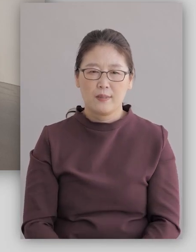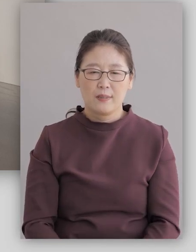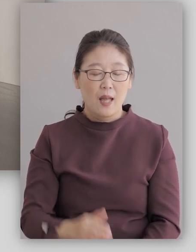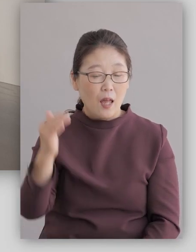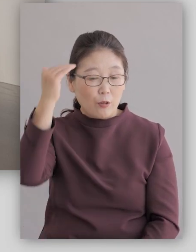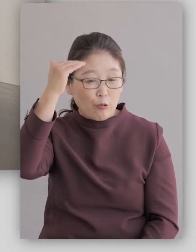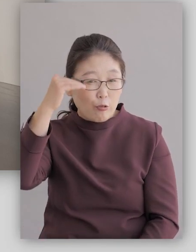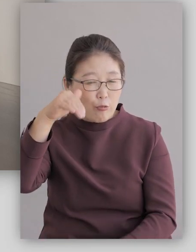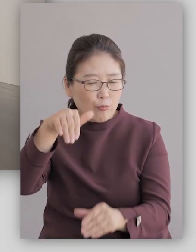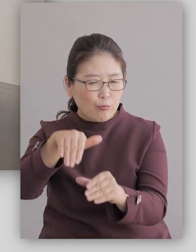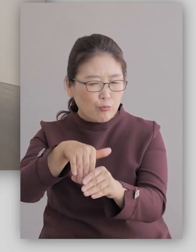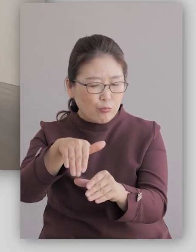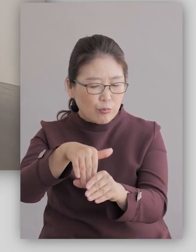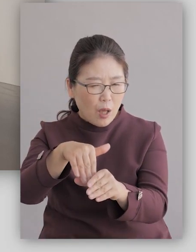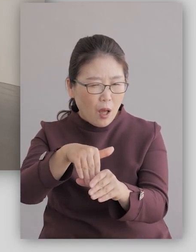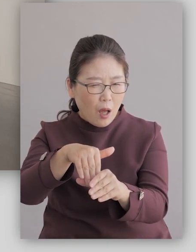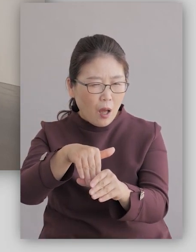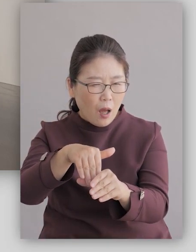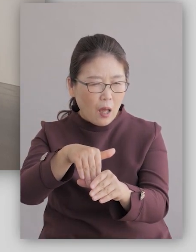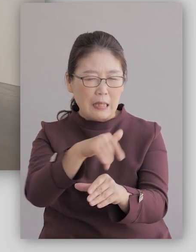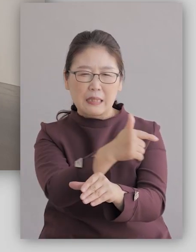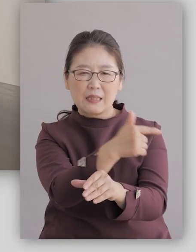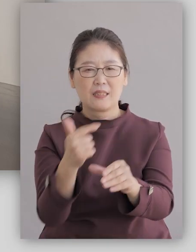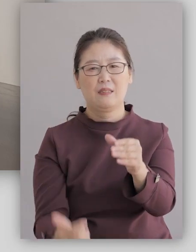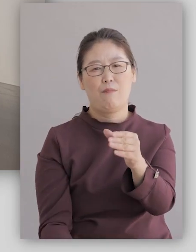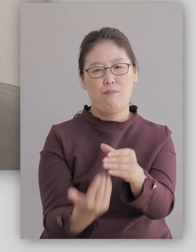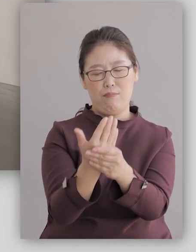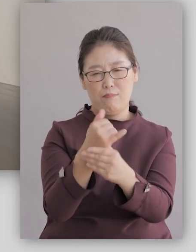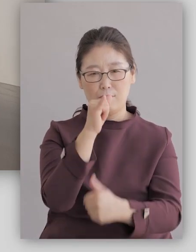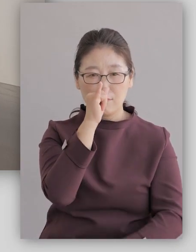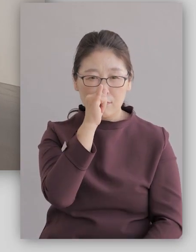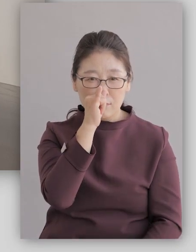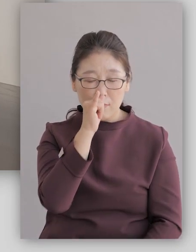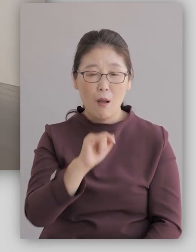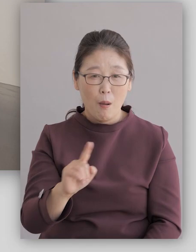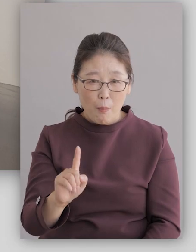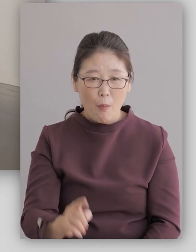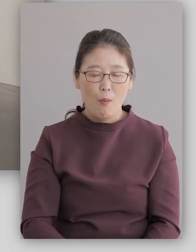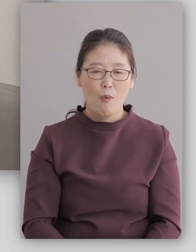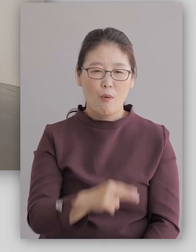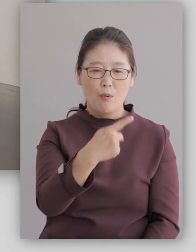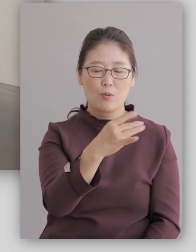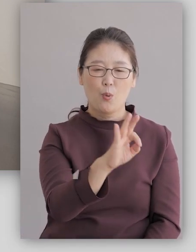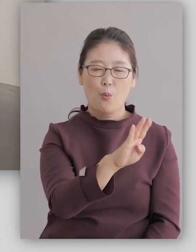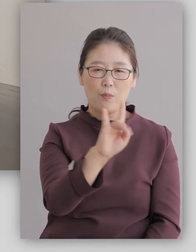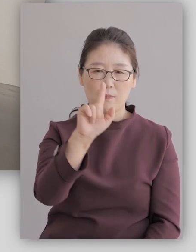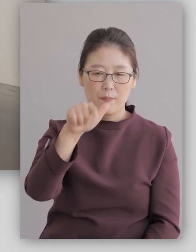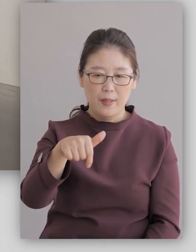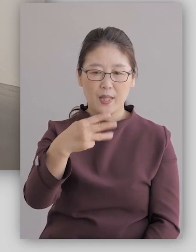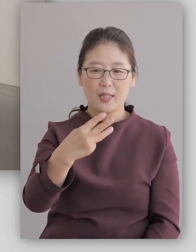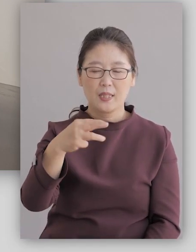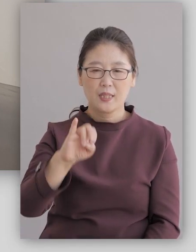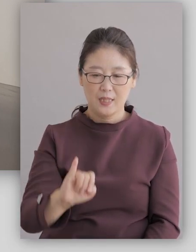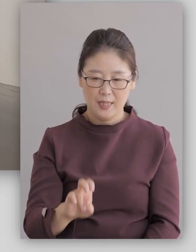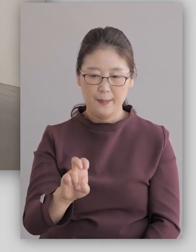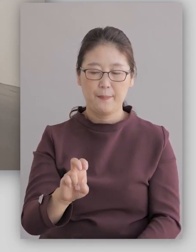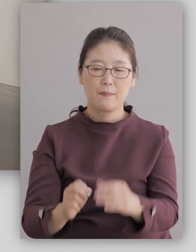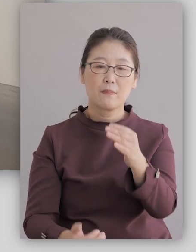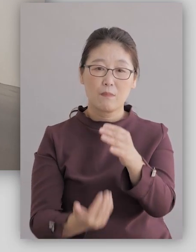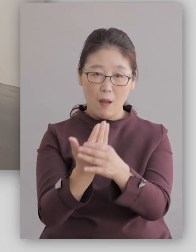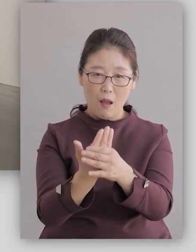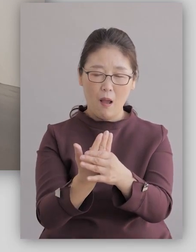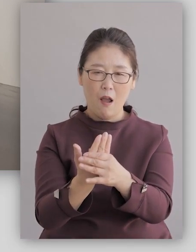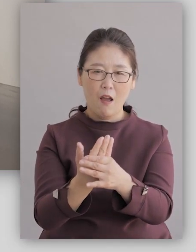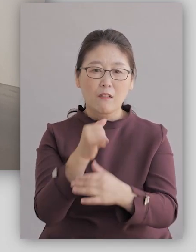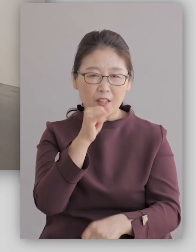부분을 보여주는 아주 큰 사건이 있었죠. 그 사건이 바로 동백님 사건을